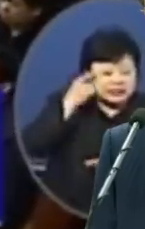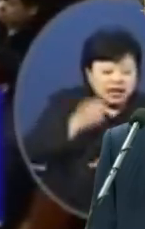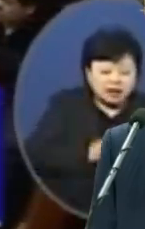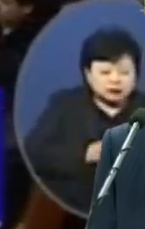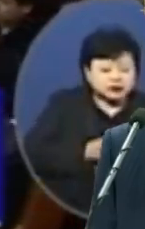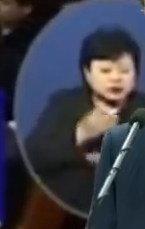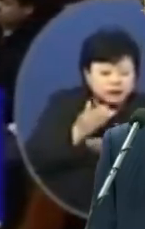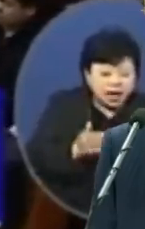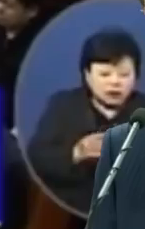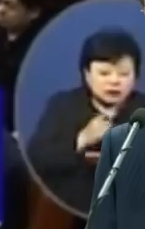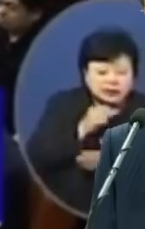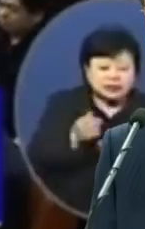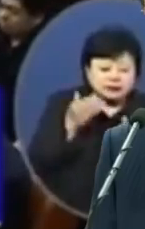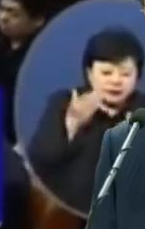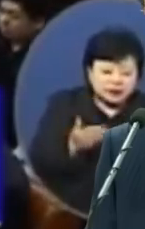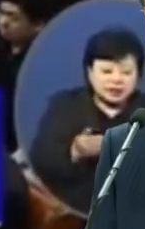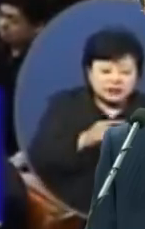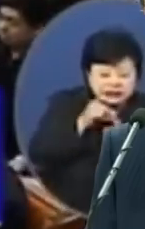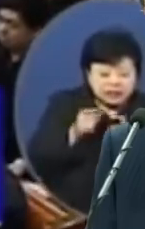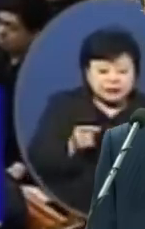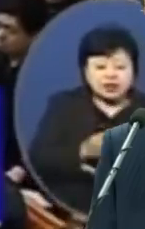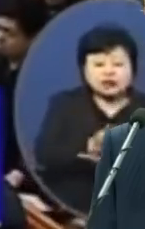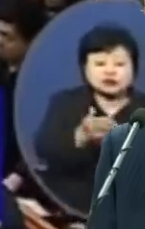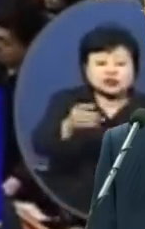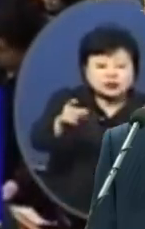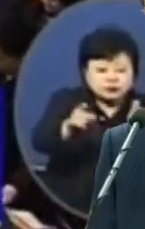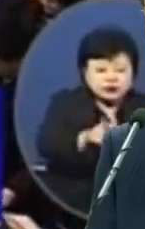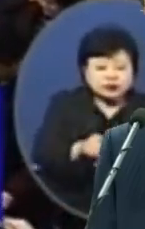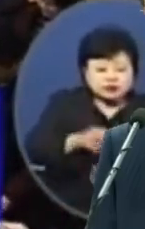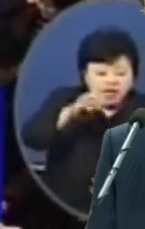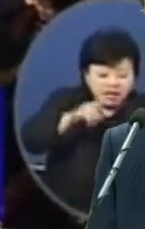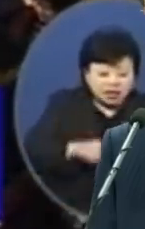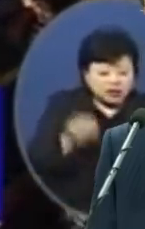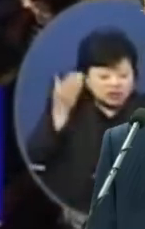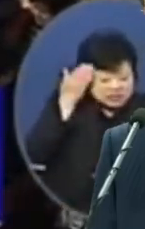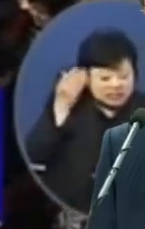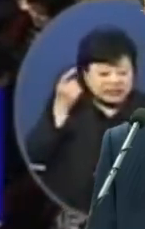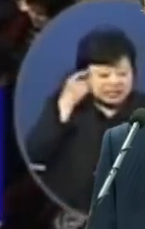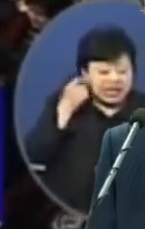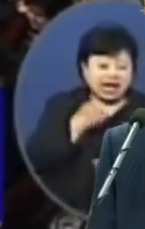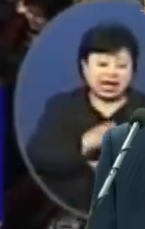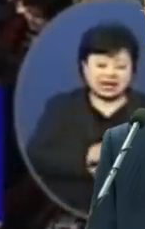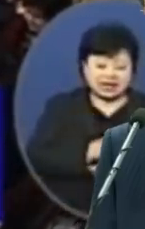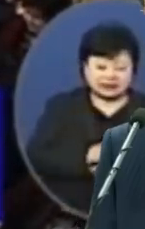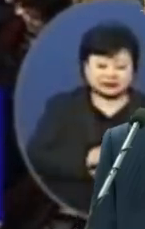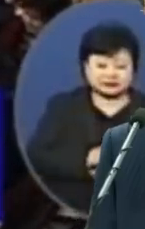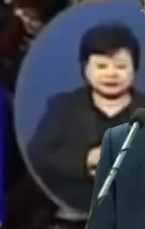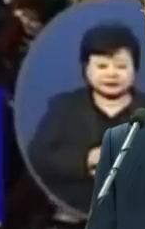품지 말고 오직 하나님께서 각 사람에게 나누어 주신 믿음의 분량대로 지혜롭게 생각하라.